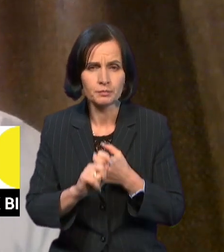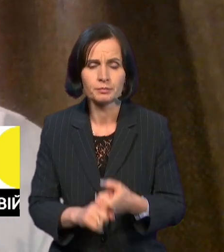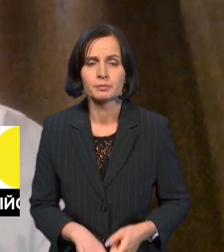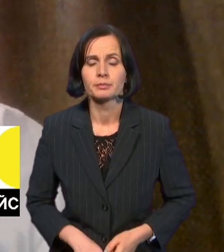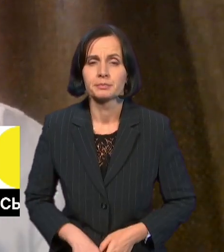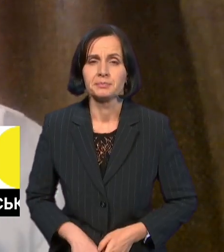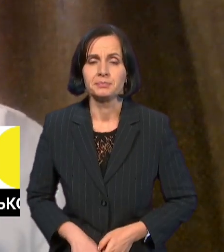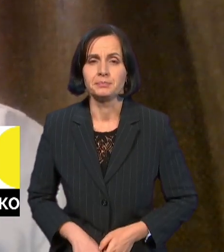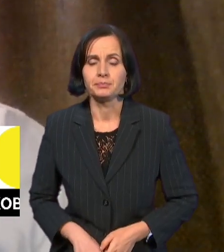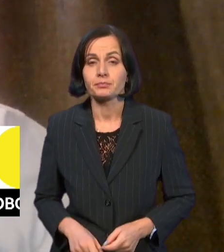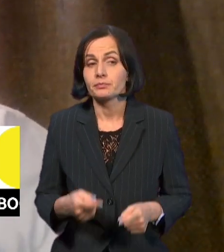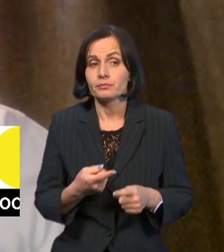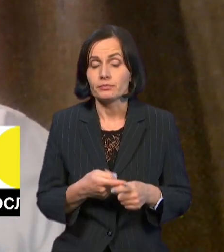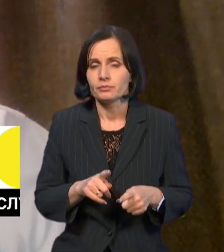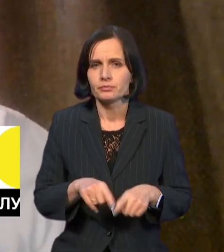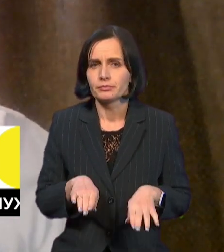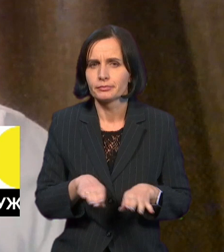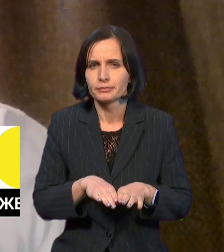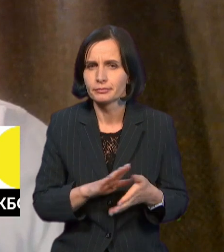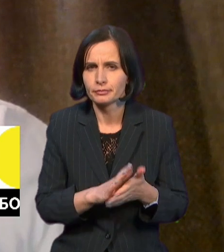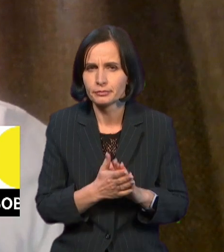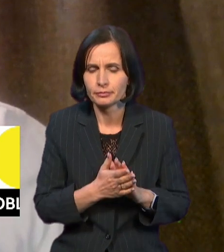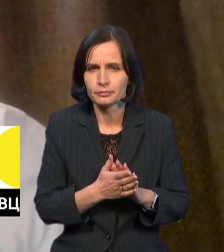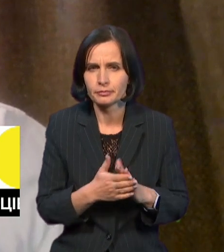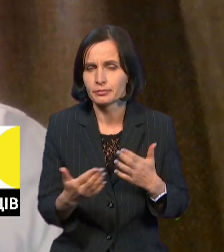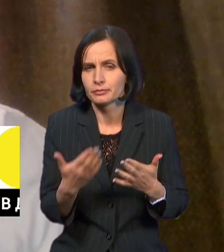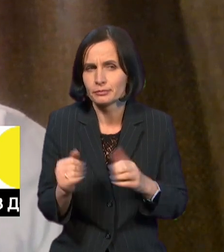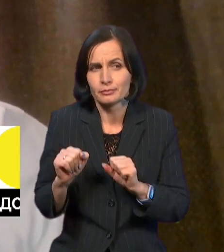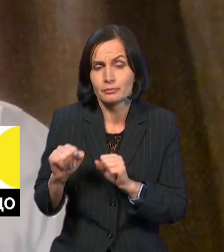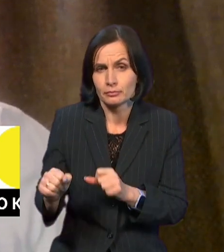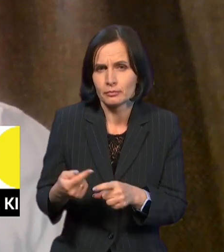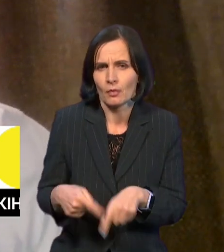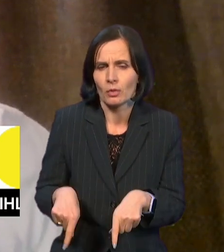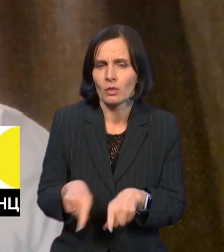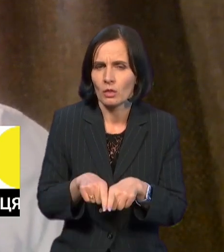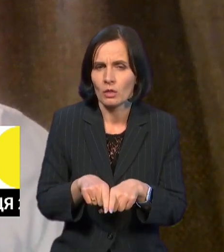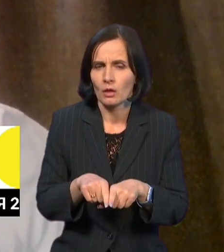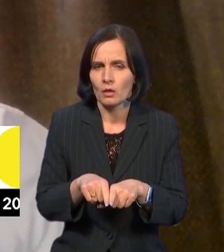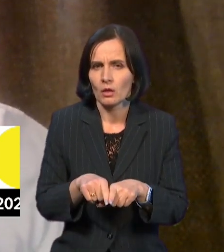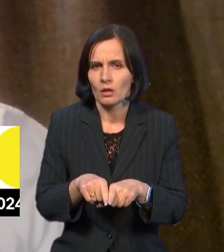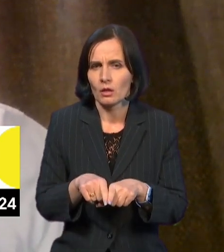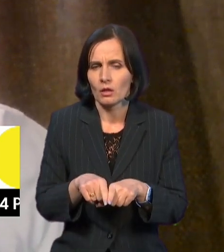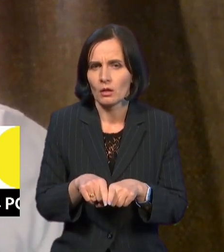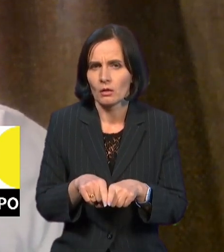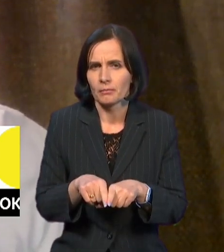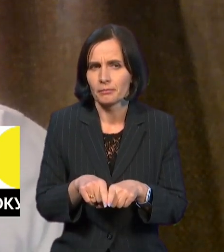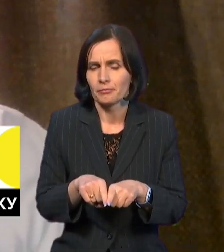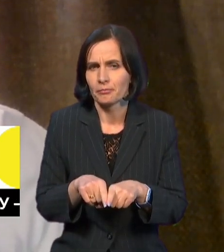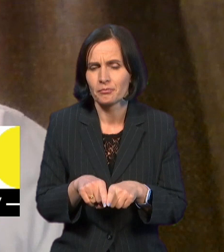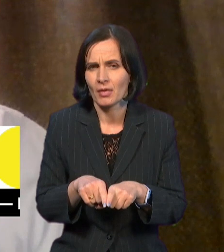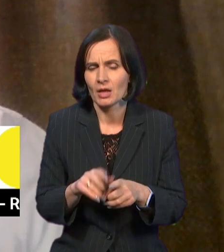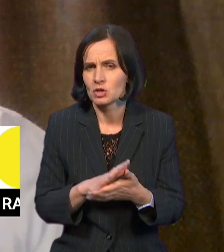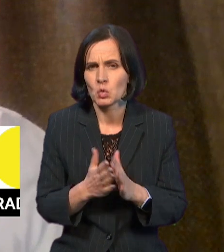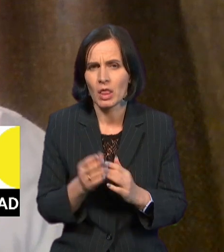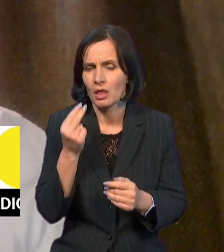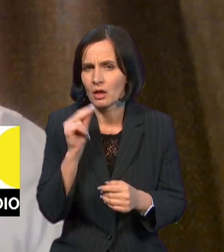електроенергії. Тому така десь ситуація з цим стосовно захисту, то також, ну, далеко картина не є найкращою,